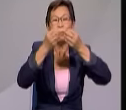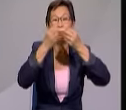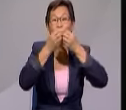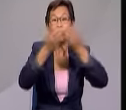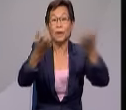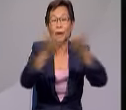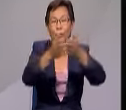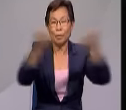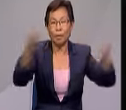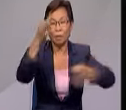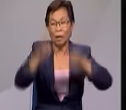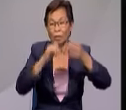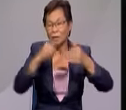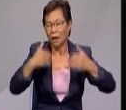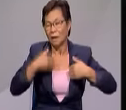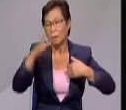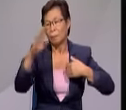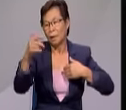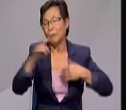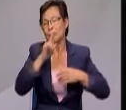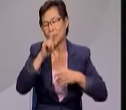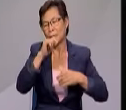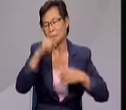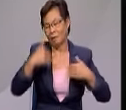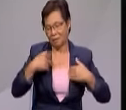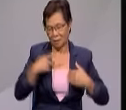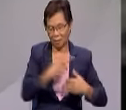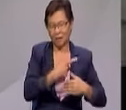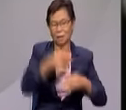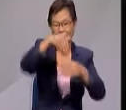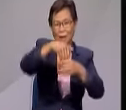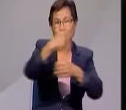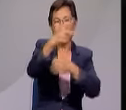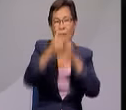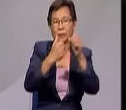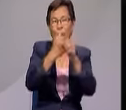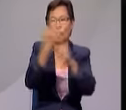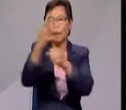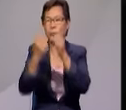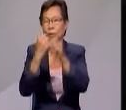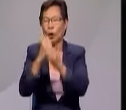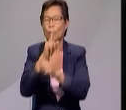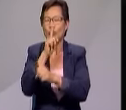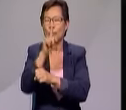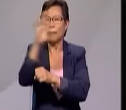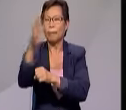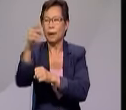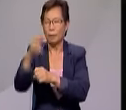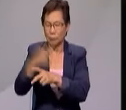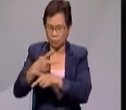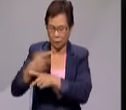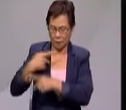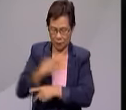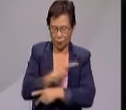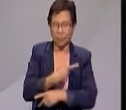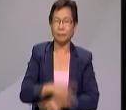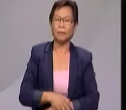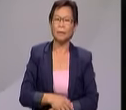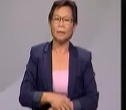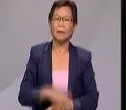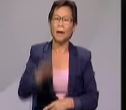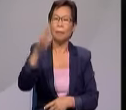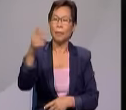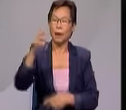ada BM memang tak ada kita lah sebab dalam 13 tahun ni, 14 tahun ni memang BM yang jagakan kita, bagi kita